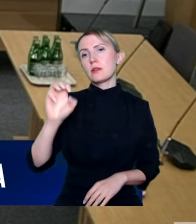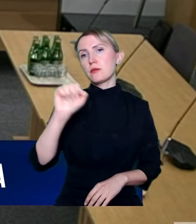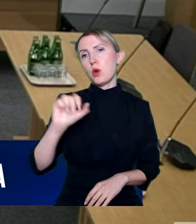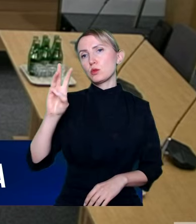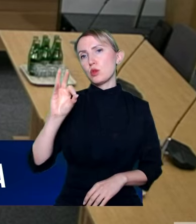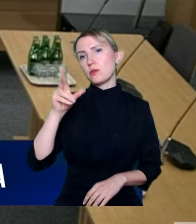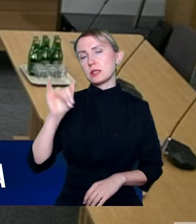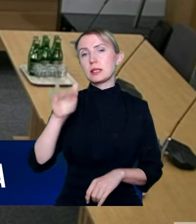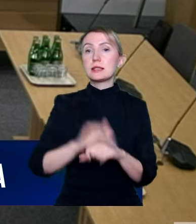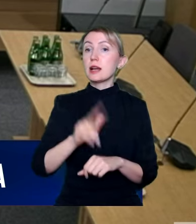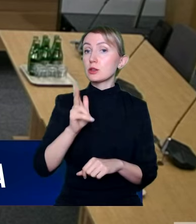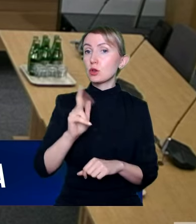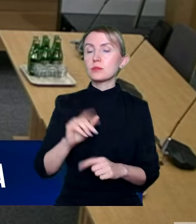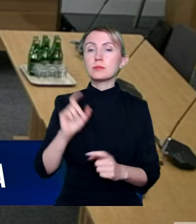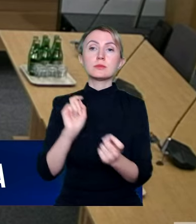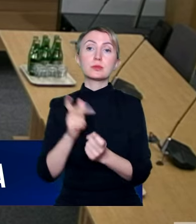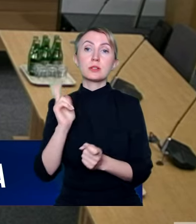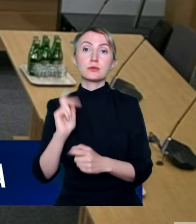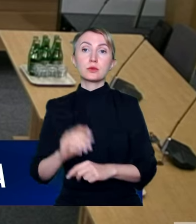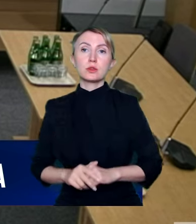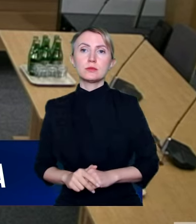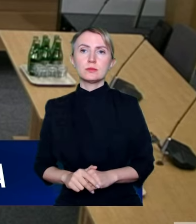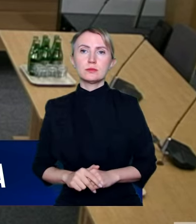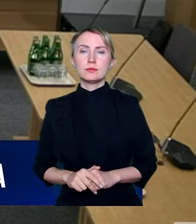za? Kto jest przeciw?